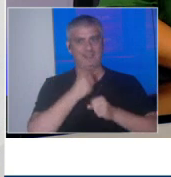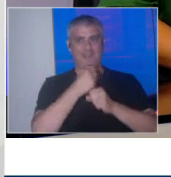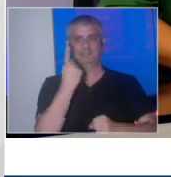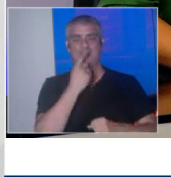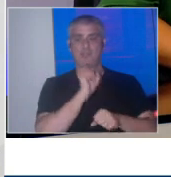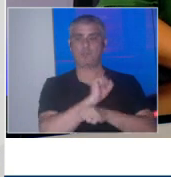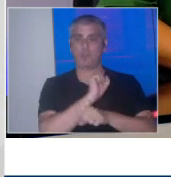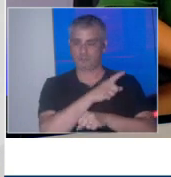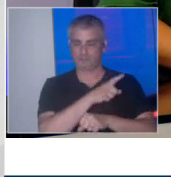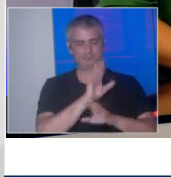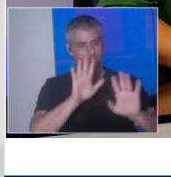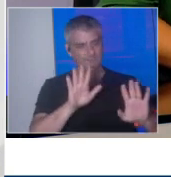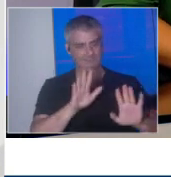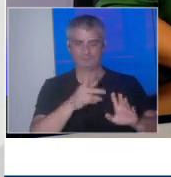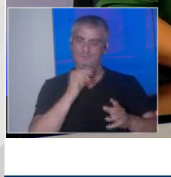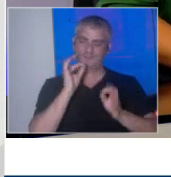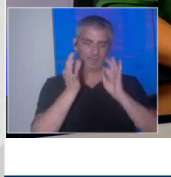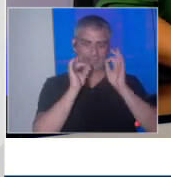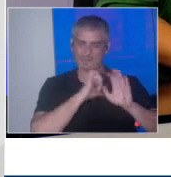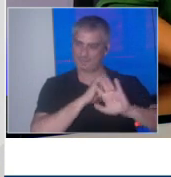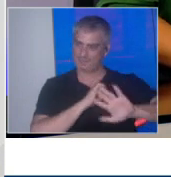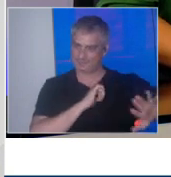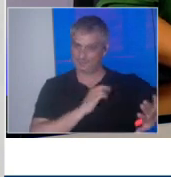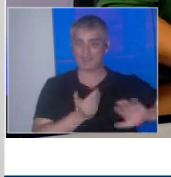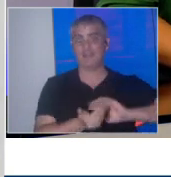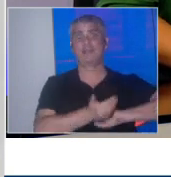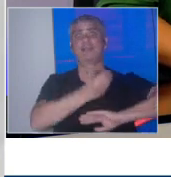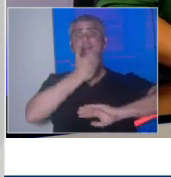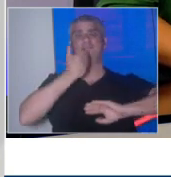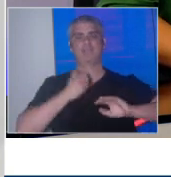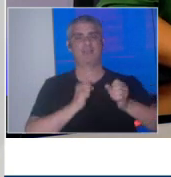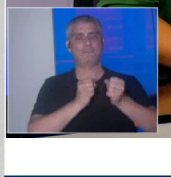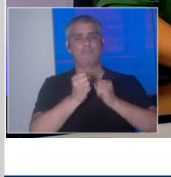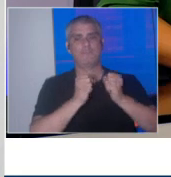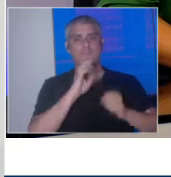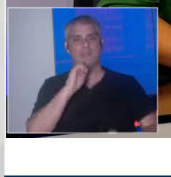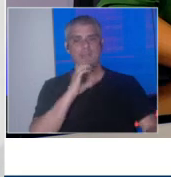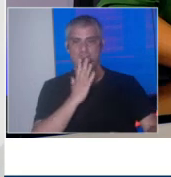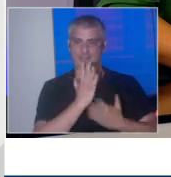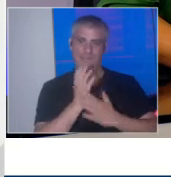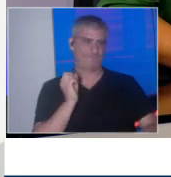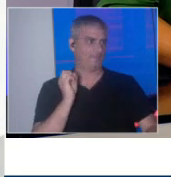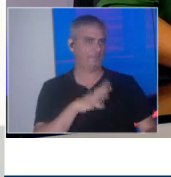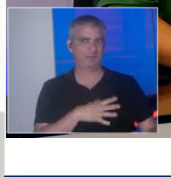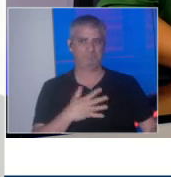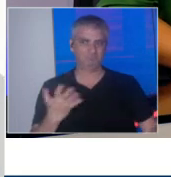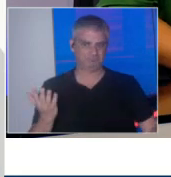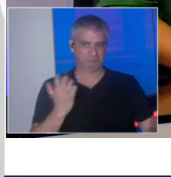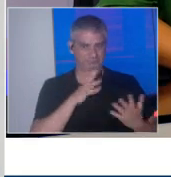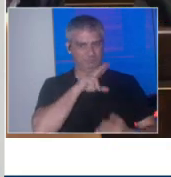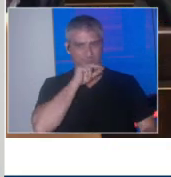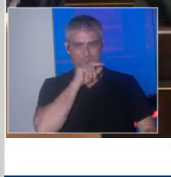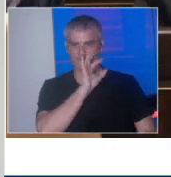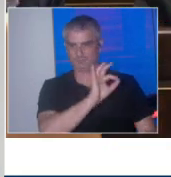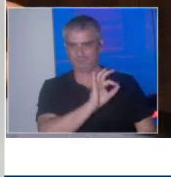היחידי מהאופוזיציה, אבל עזבו רגע את הפיקנטריה הזאת. עוד לפני כן, מתן כהנא, אני חושבת, בא... התבטאויות